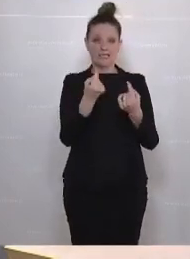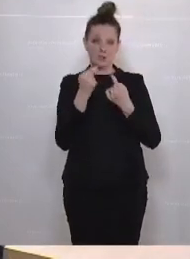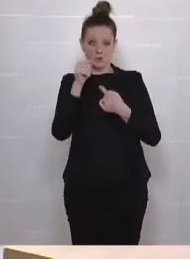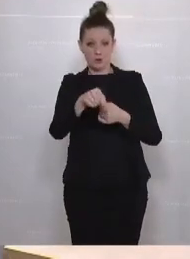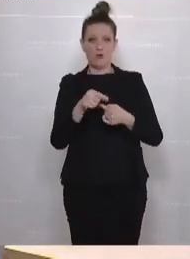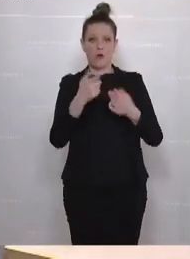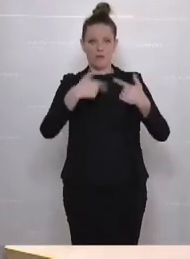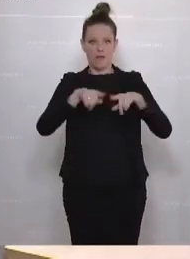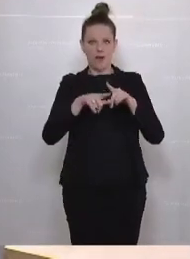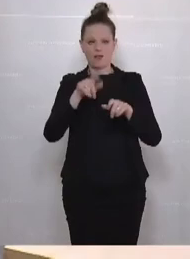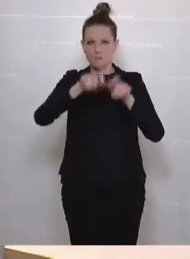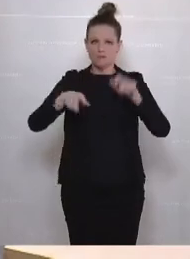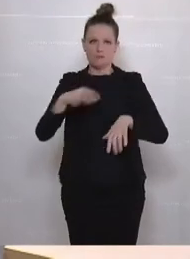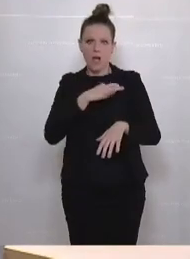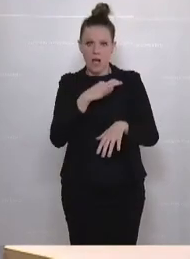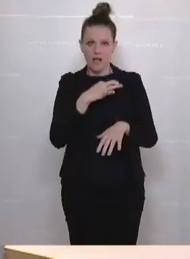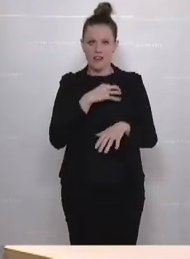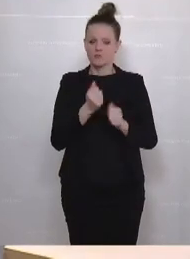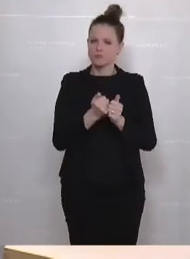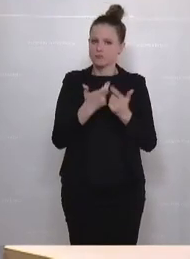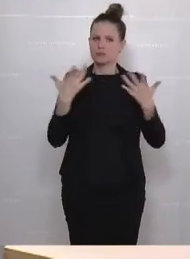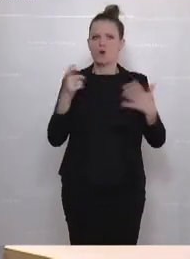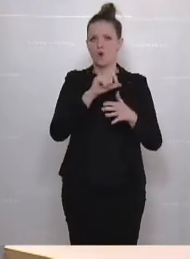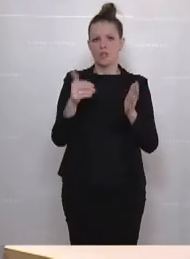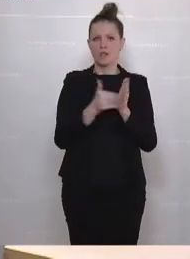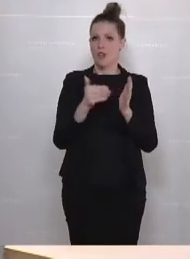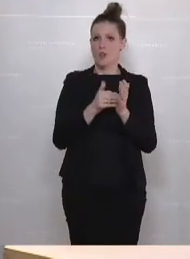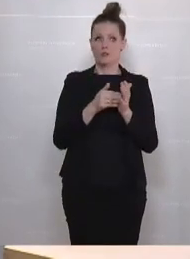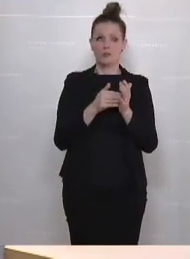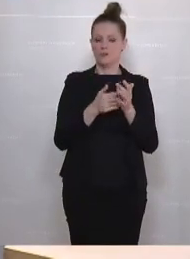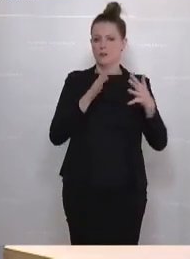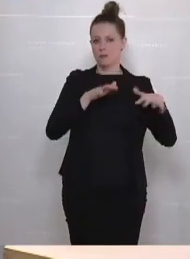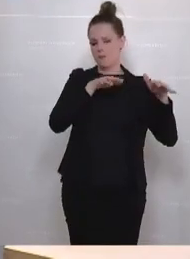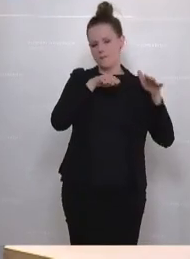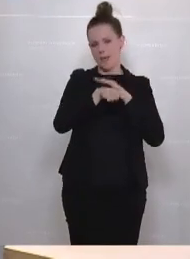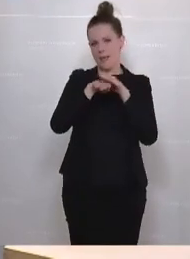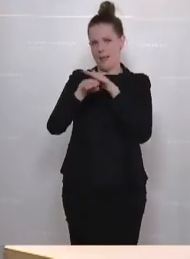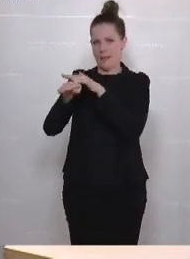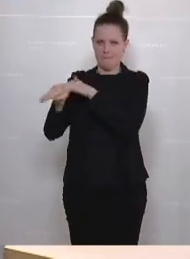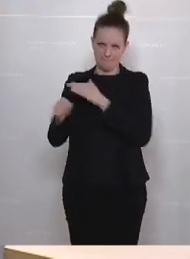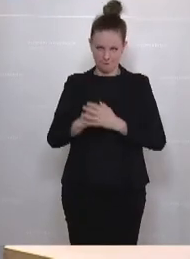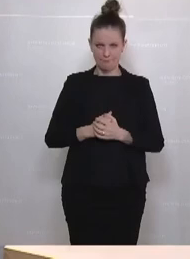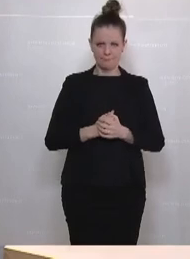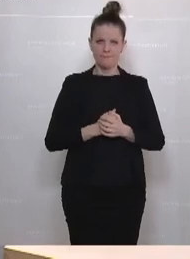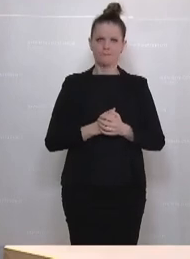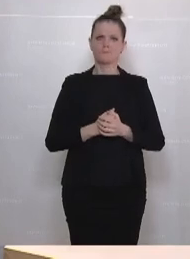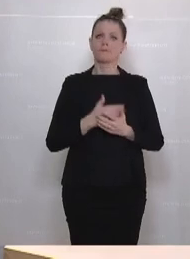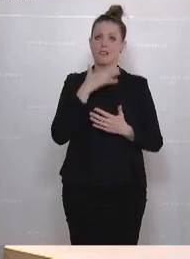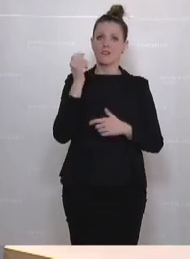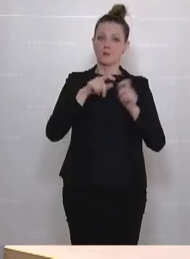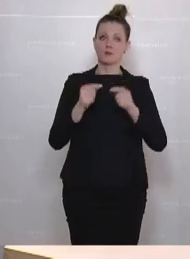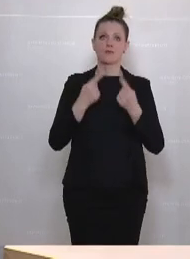und aufgrund der Angst der Menschen haben sich Hunderttausende in Bewegung gesetzt und fliehen über die Landesgrenzen hinweg. Sehr viele auch